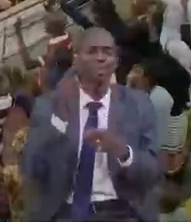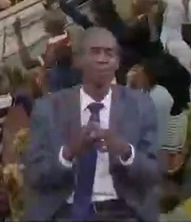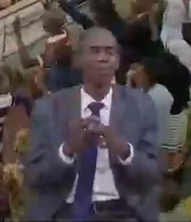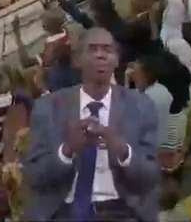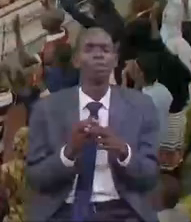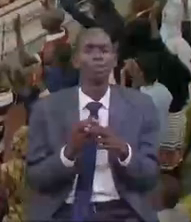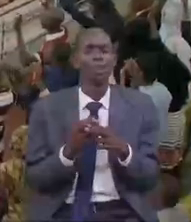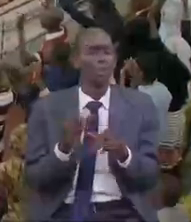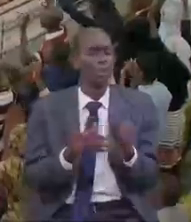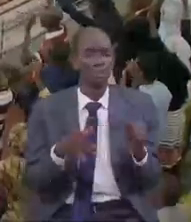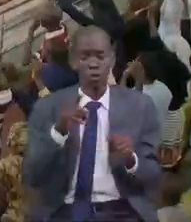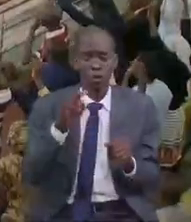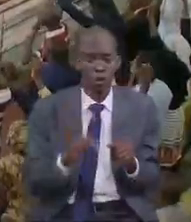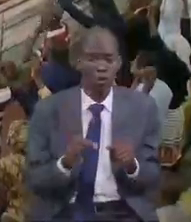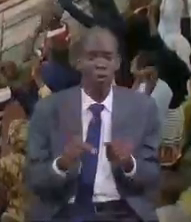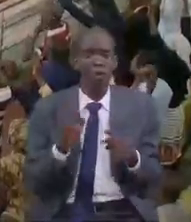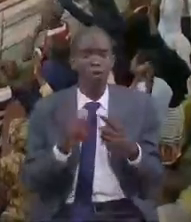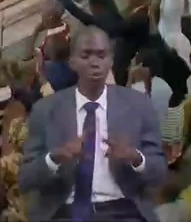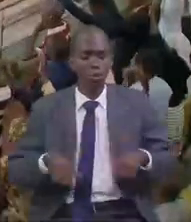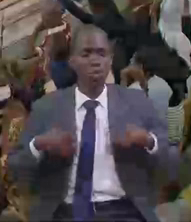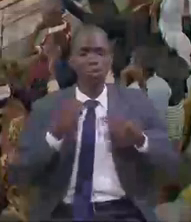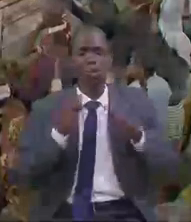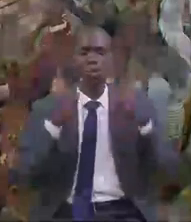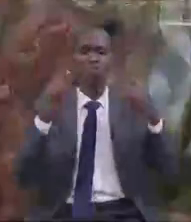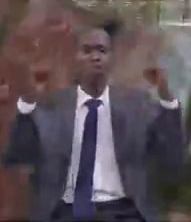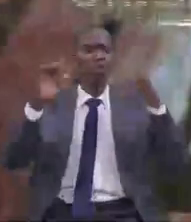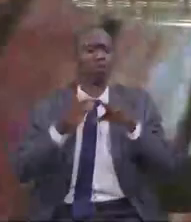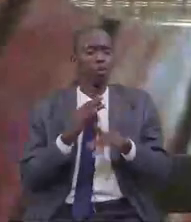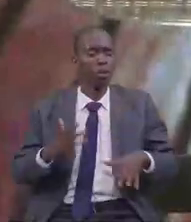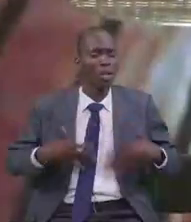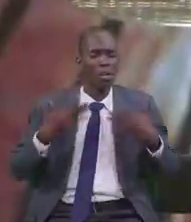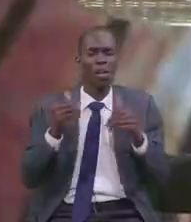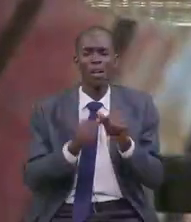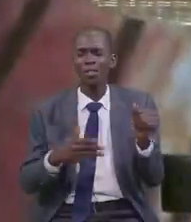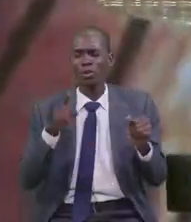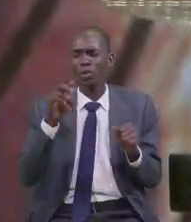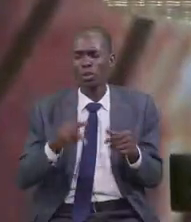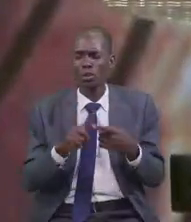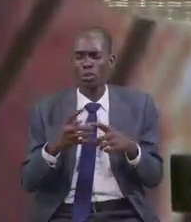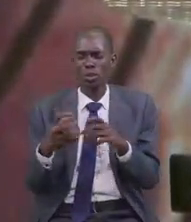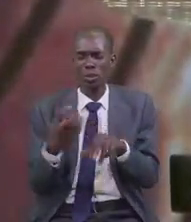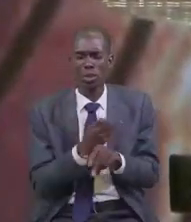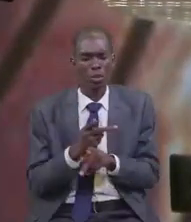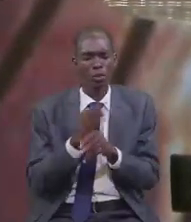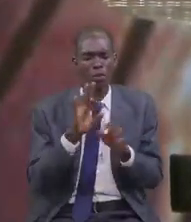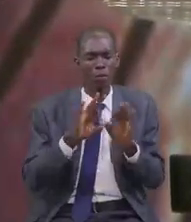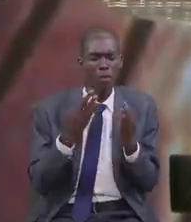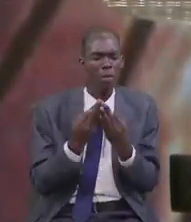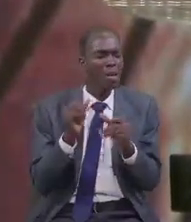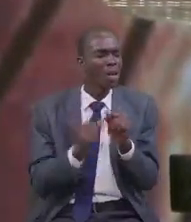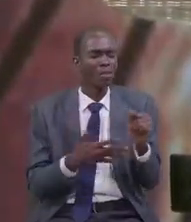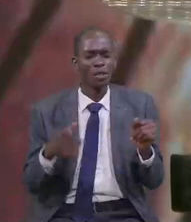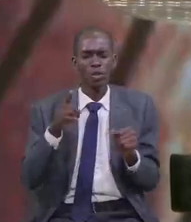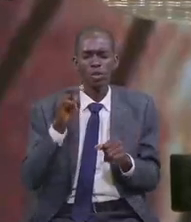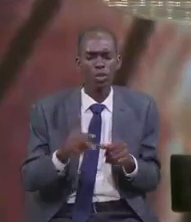Tout ce dont vous avez besoin pour mener une vie réussie, tout ce dont vous avez besoin pour prendre soin de votre famille, tout ce dont vous avez besoin